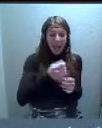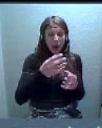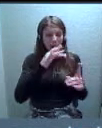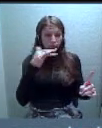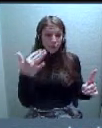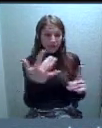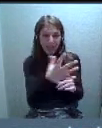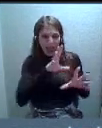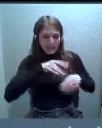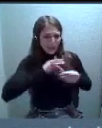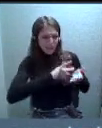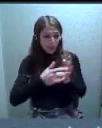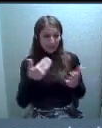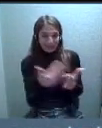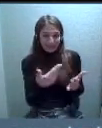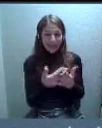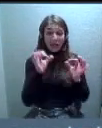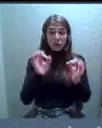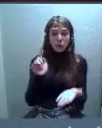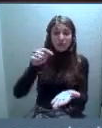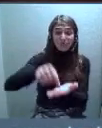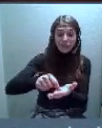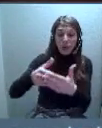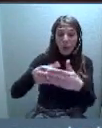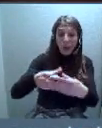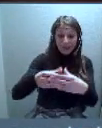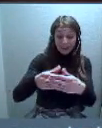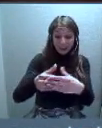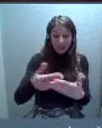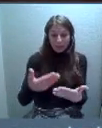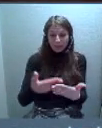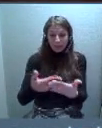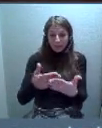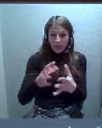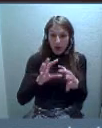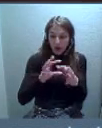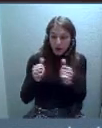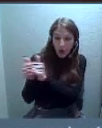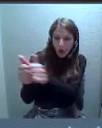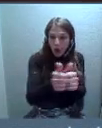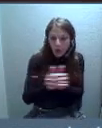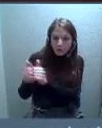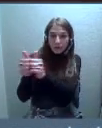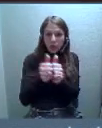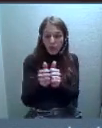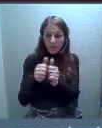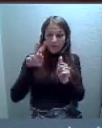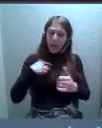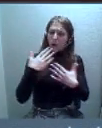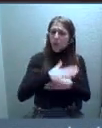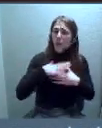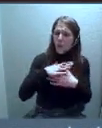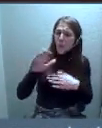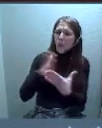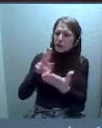Et la base de loisirs, je crois que c'est vraiment ce creuset où on est tous bien ensemble. Et on est vraiment très, très heureux que vous ayez reconnu notre projet, parce qu'on y a mis